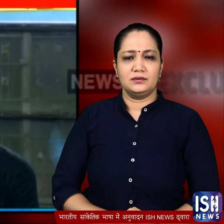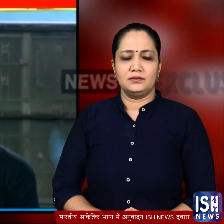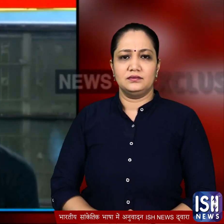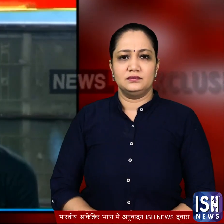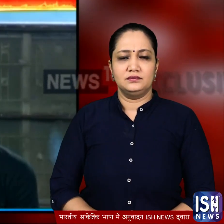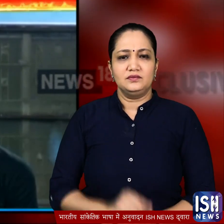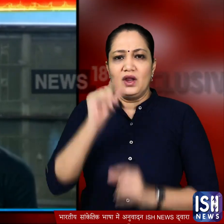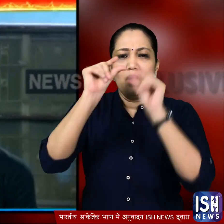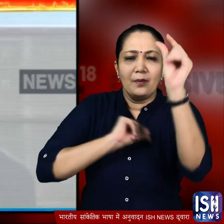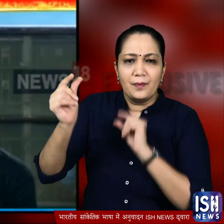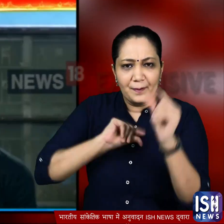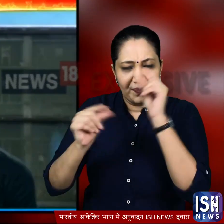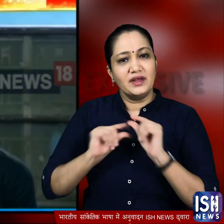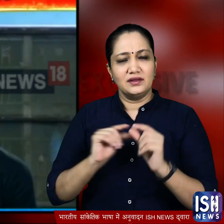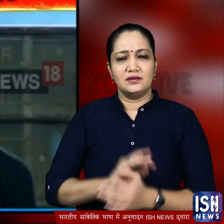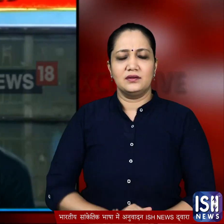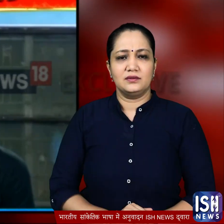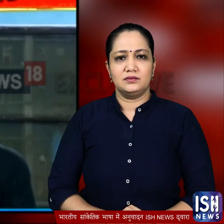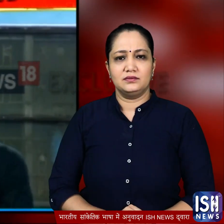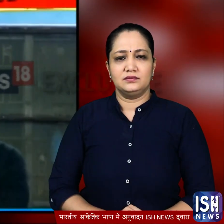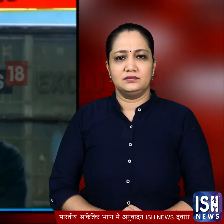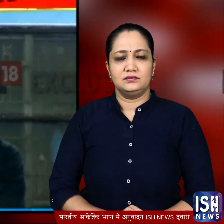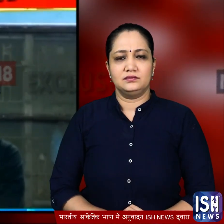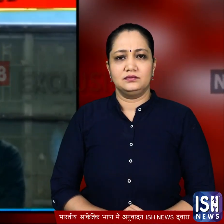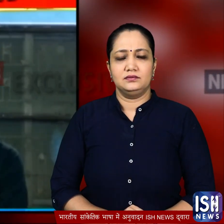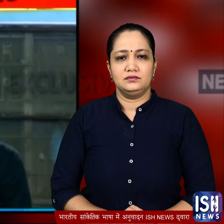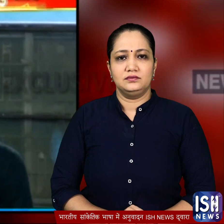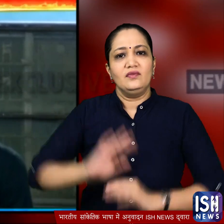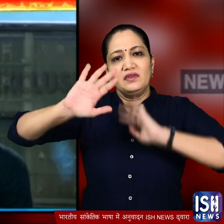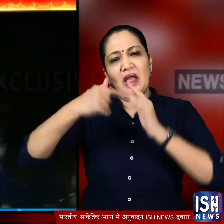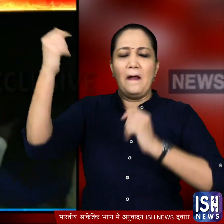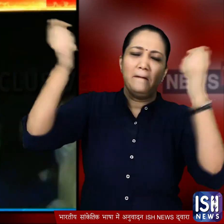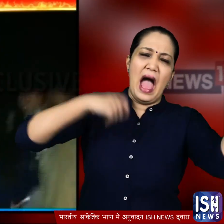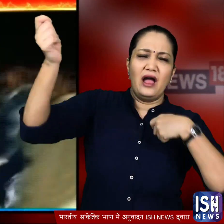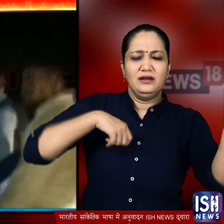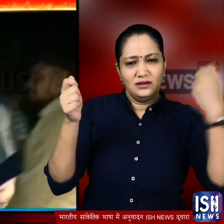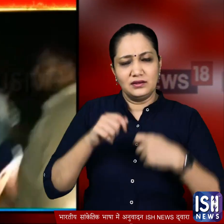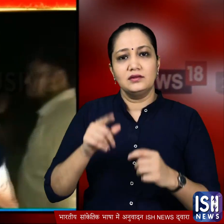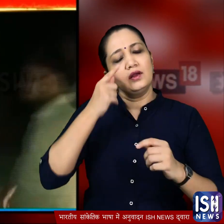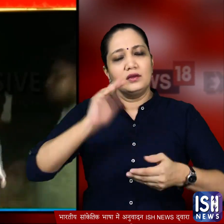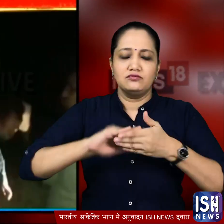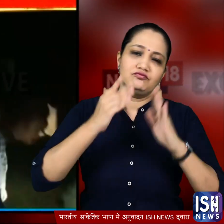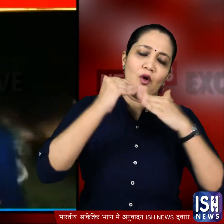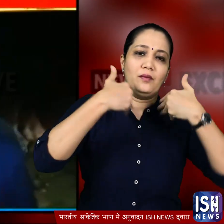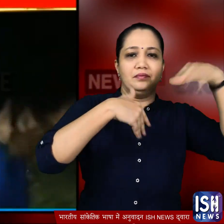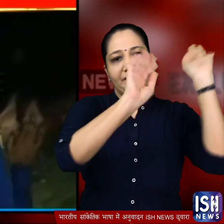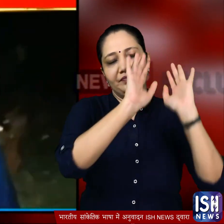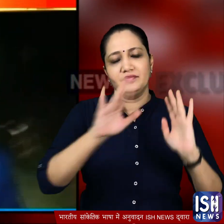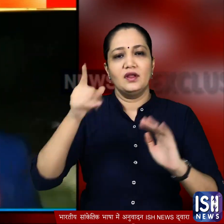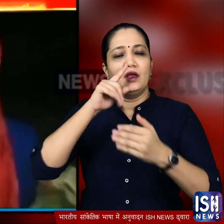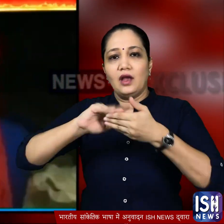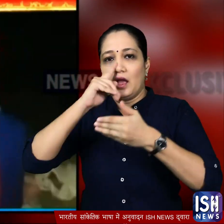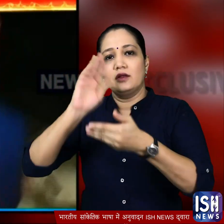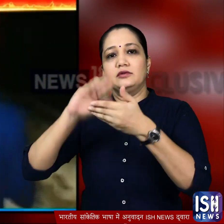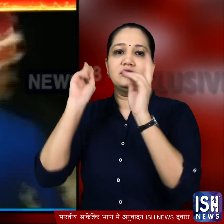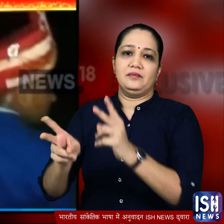दिया, गाली की वजह से बोले कि सबको दौड़ा कर मारो। इस बवाल के बाद दूल्हा बारात लेकर लौट गया और दुल्हन